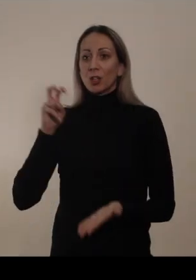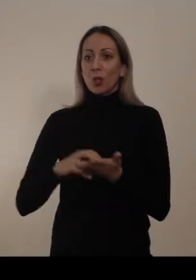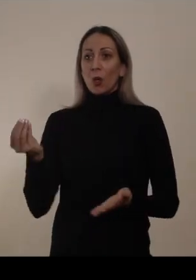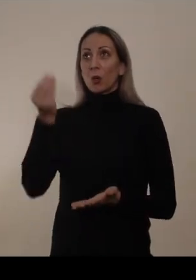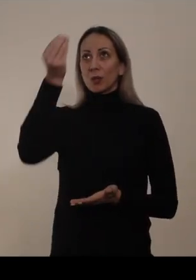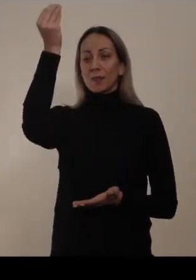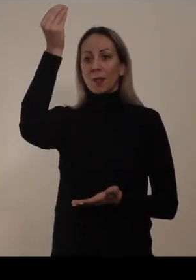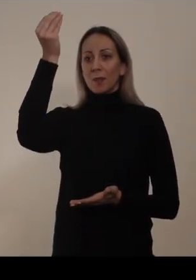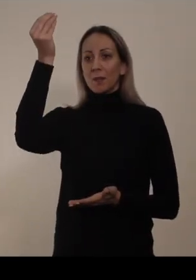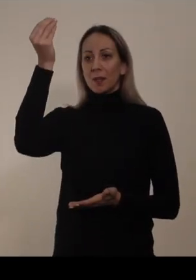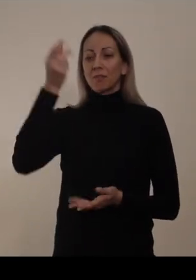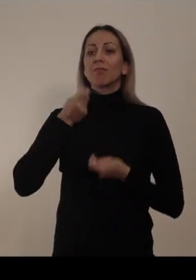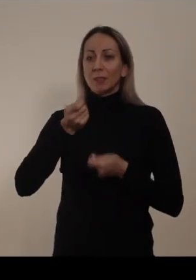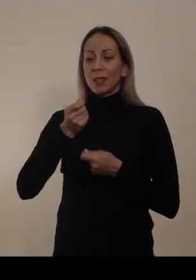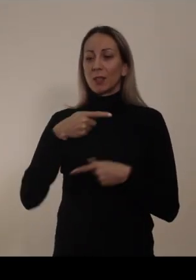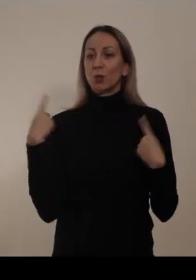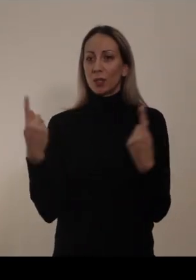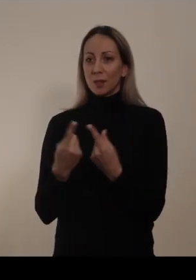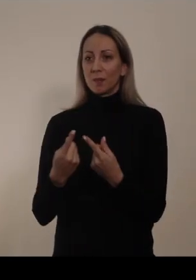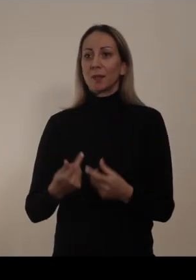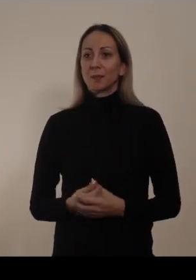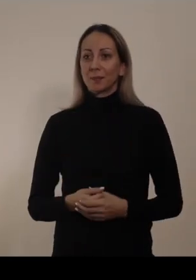Skok u svemir, zaslužili smo to mi.